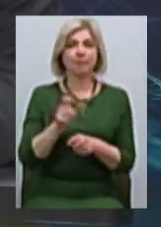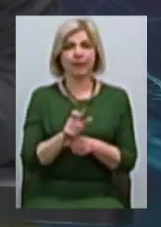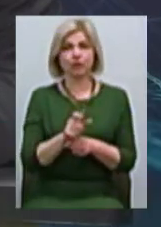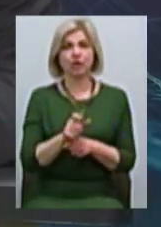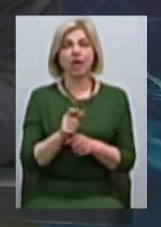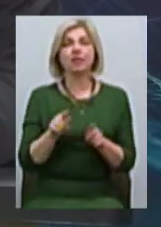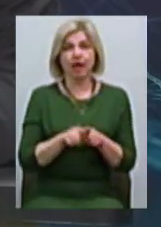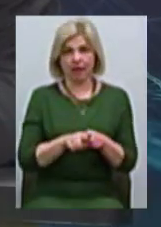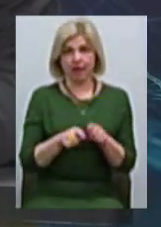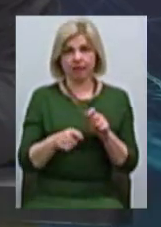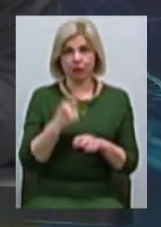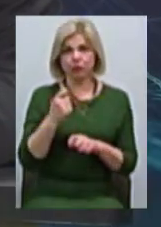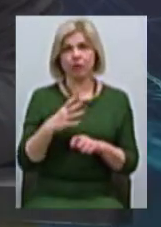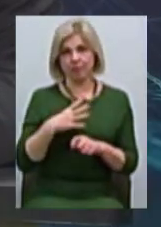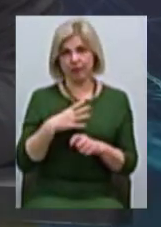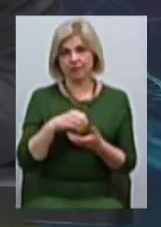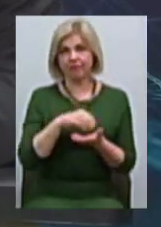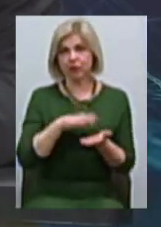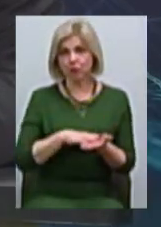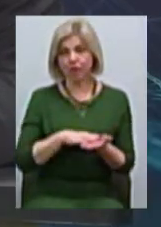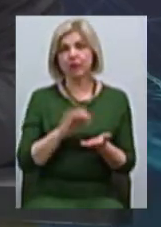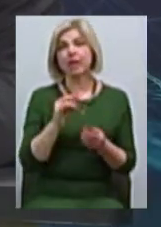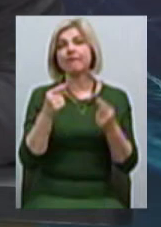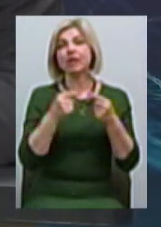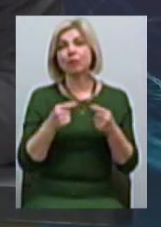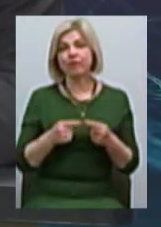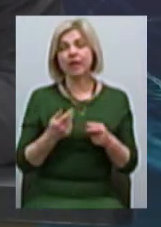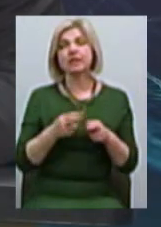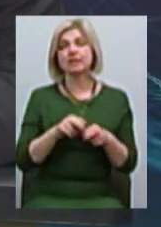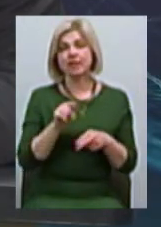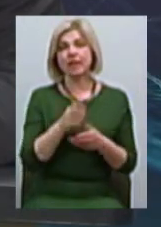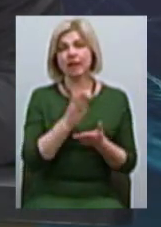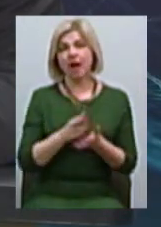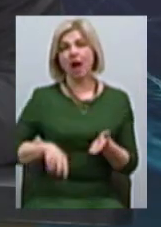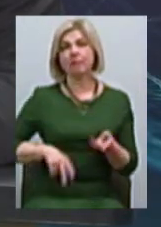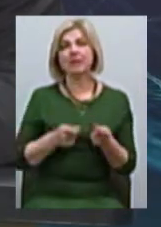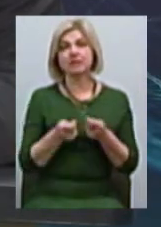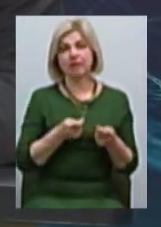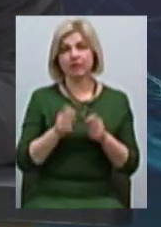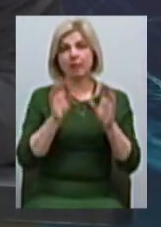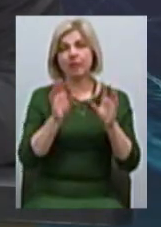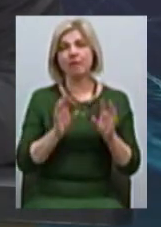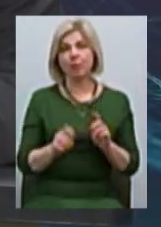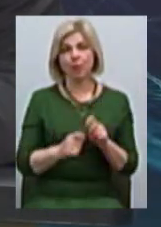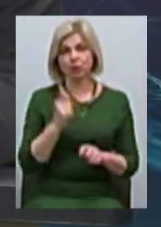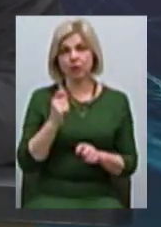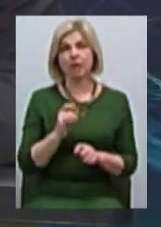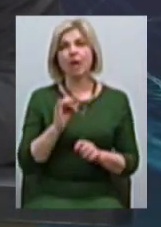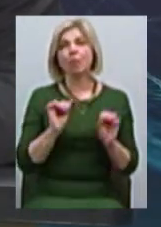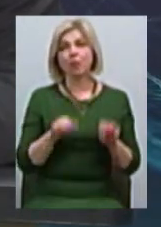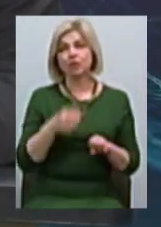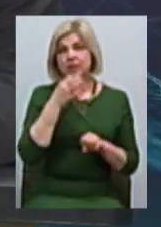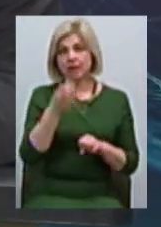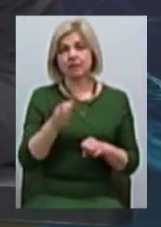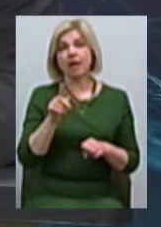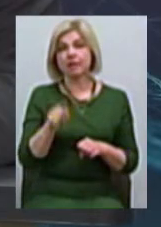найбільше таких порушень, яких було зафіксовано. Відповідно, це є адміністративне правопорушення, тому можна сказати, що навіть якщо